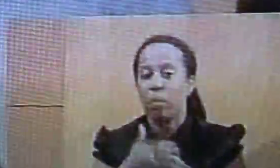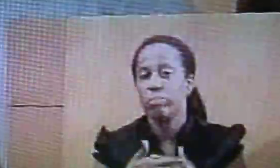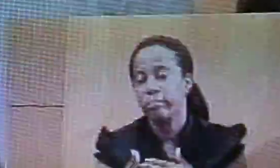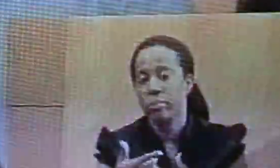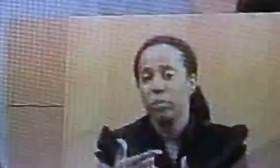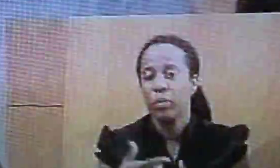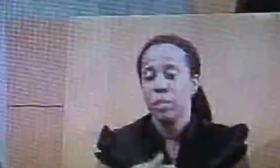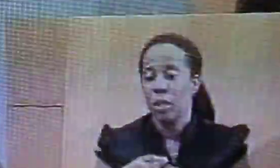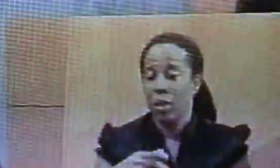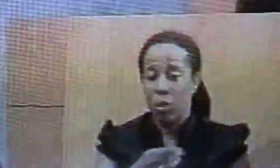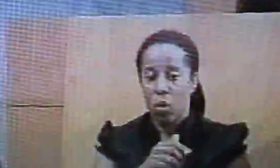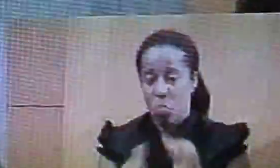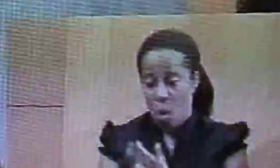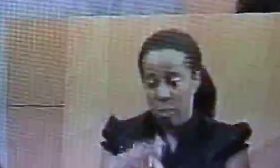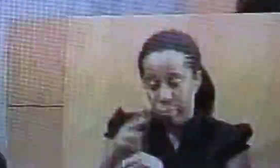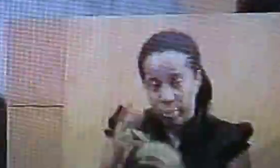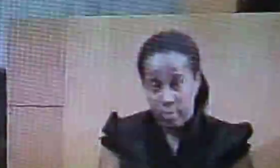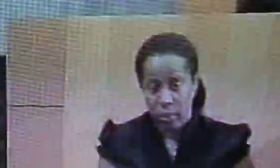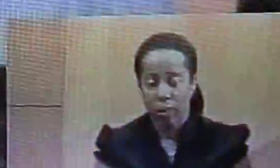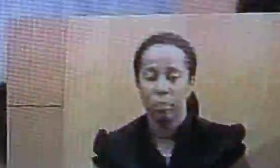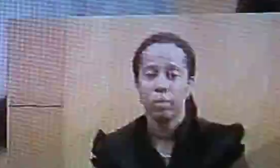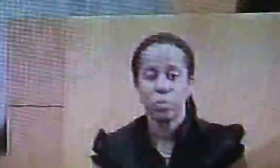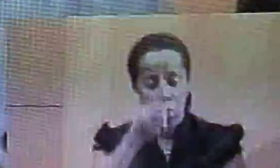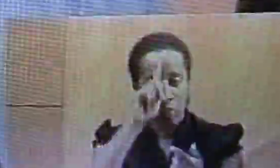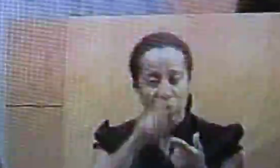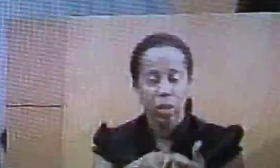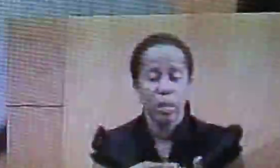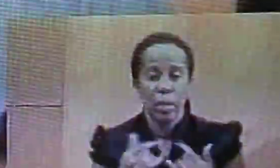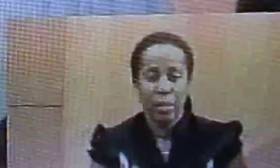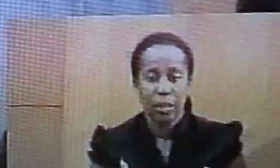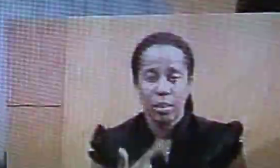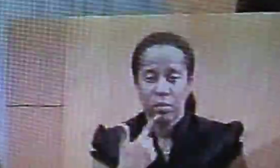charge. Alors, l'objet ici